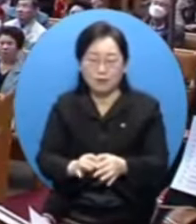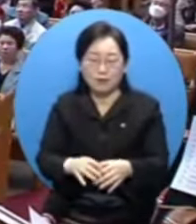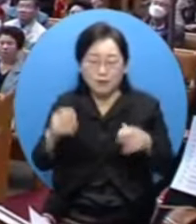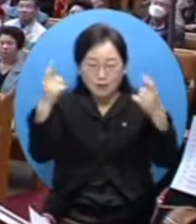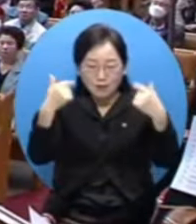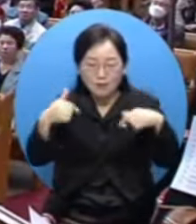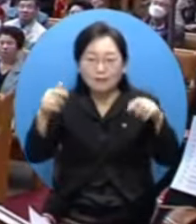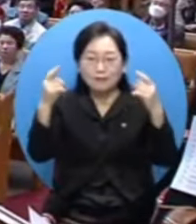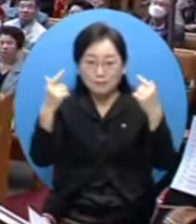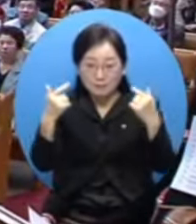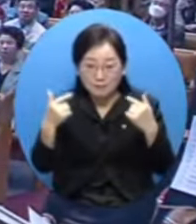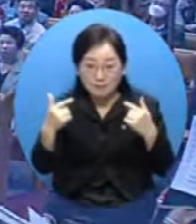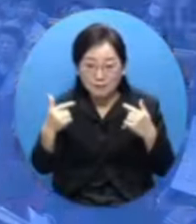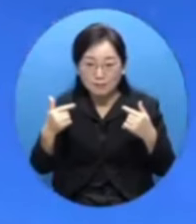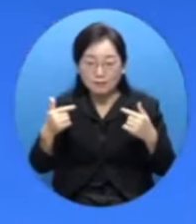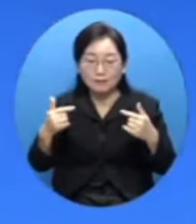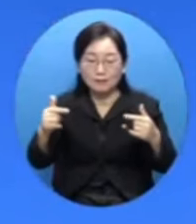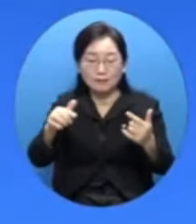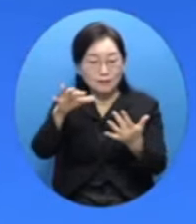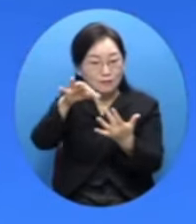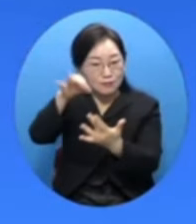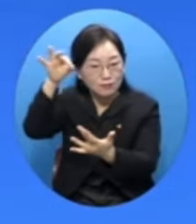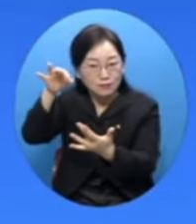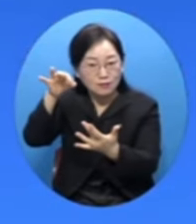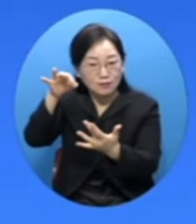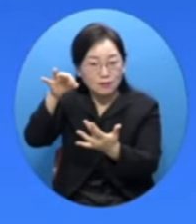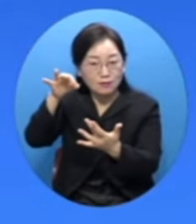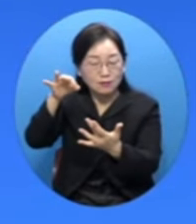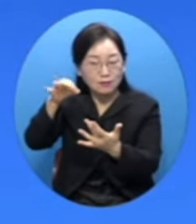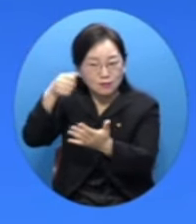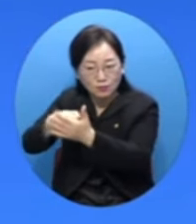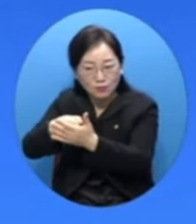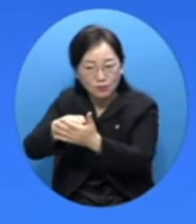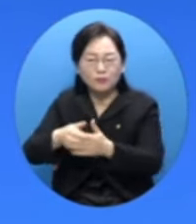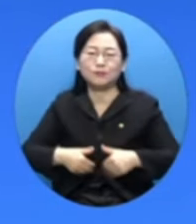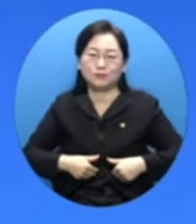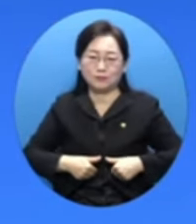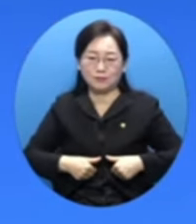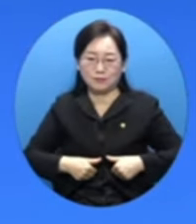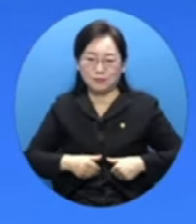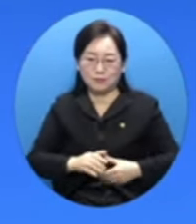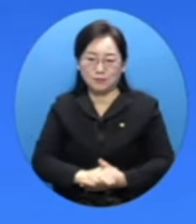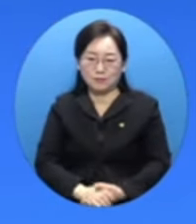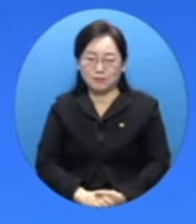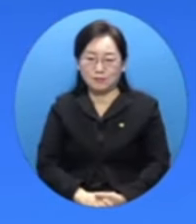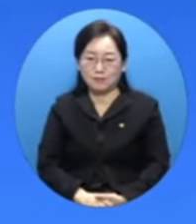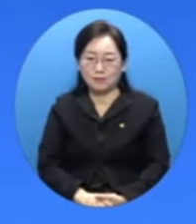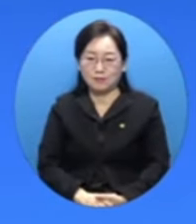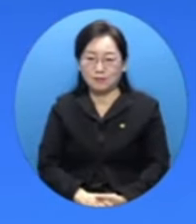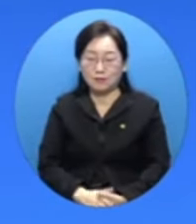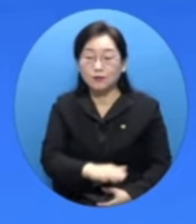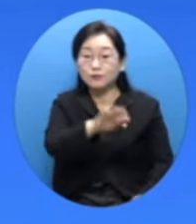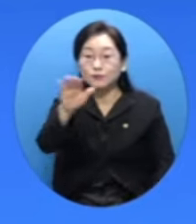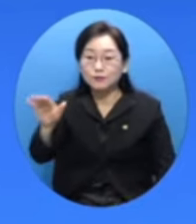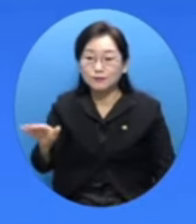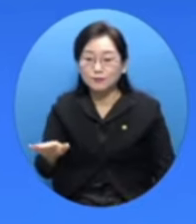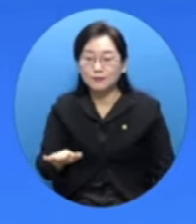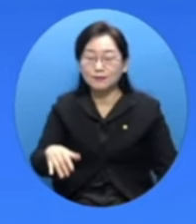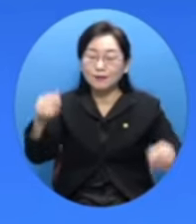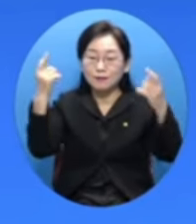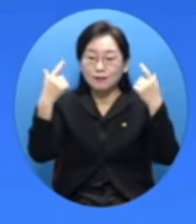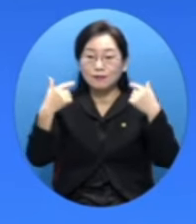순간 선택을 해야 되고 결정을 해야 됩니다. 그렇기 때문에 우리는